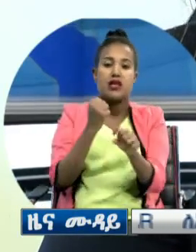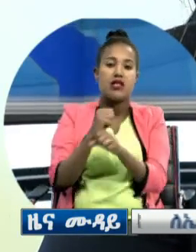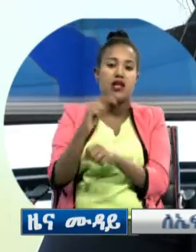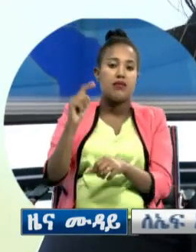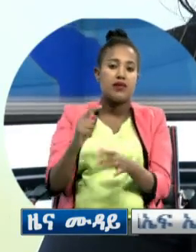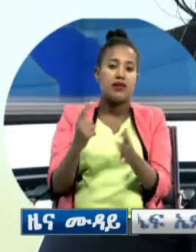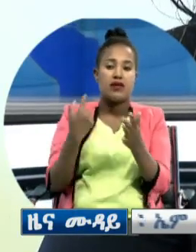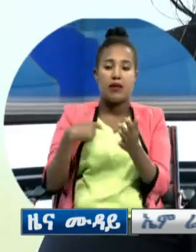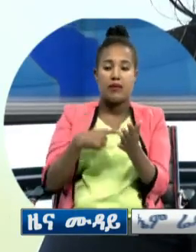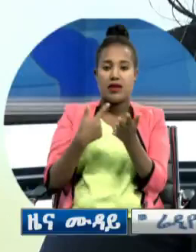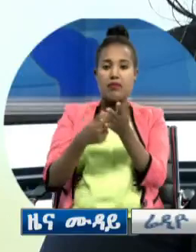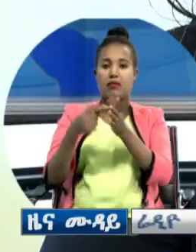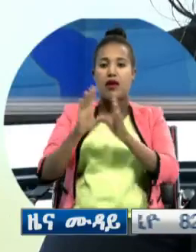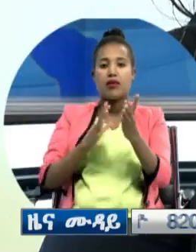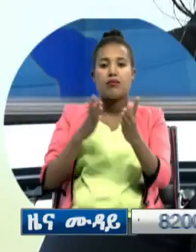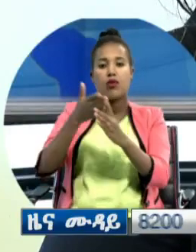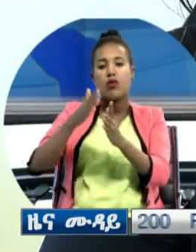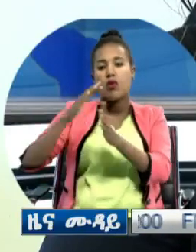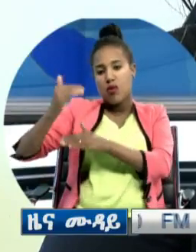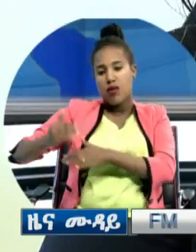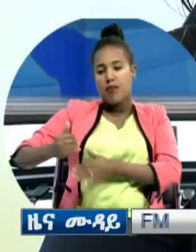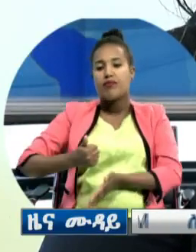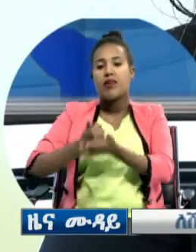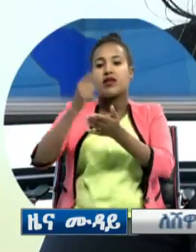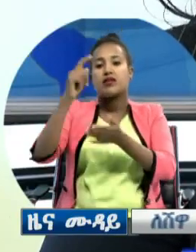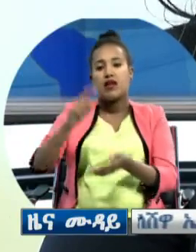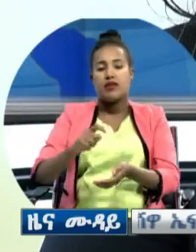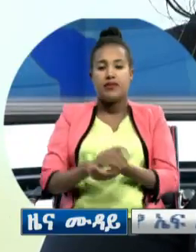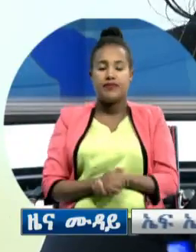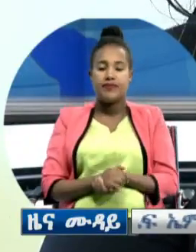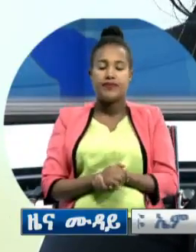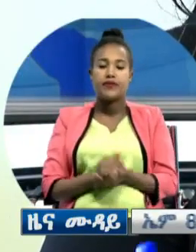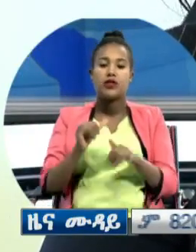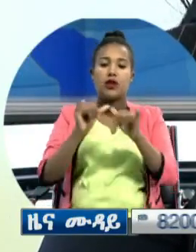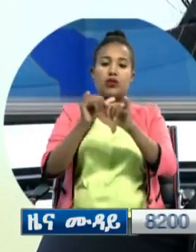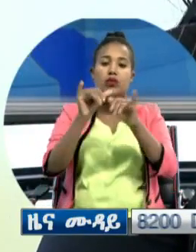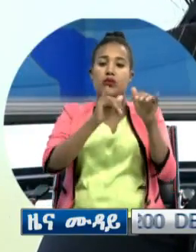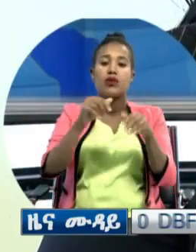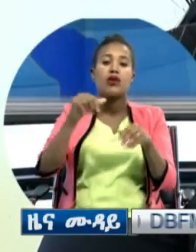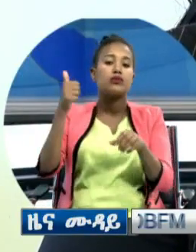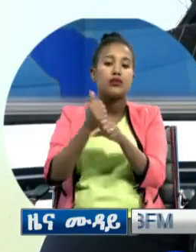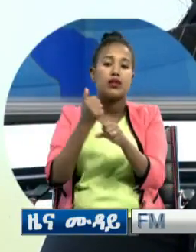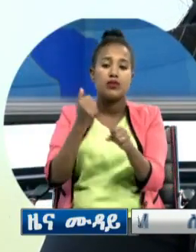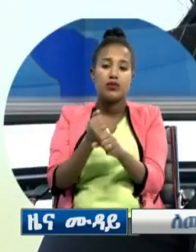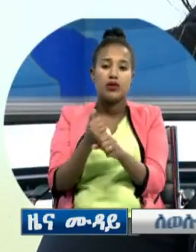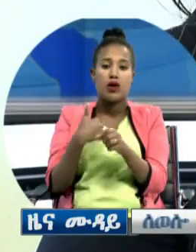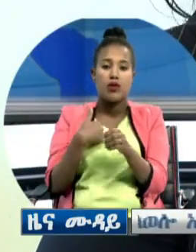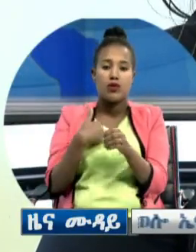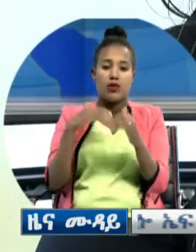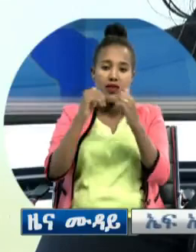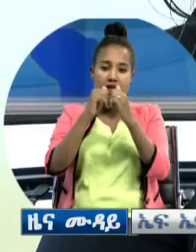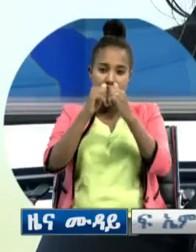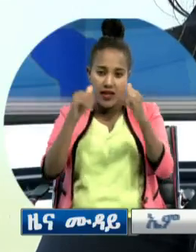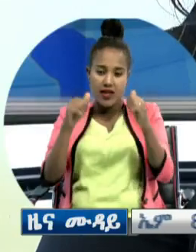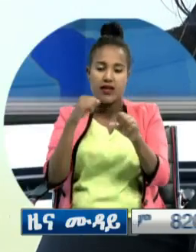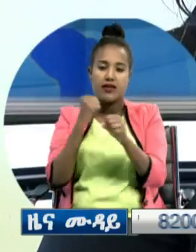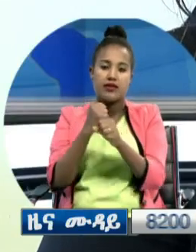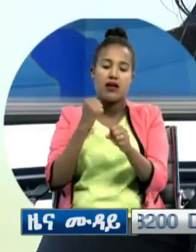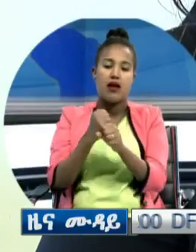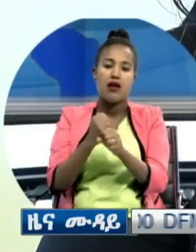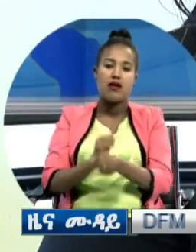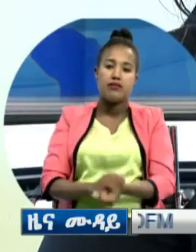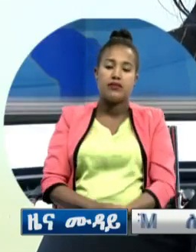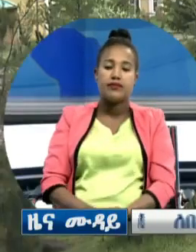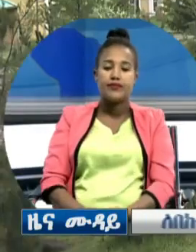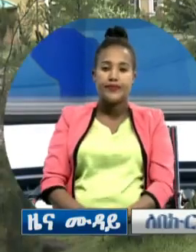እኛም ይሄን በማድረግ በኩል ከጎኑነን ማገዝ መቻል አለብን። ቀጥሎ ደግሞ ሌሎች ምንሰራቸው ስራዎች ካሉ ደግሞ እየለየን እንሰራለን የሚል